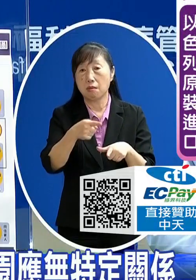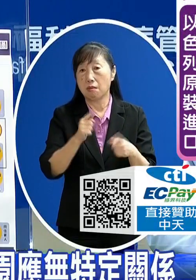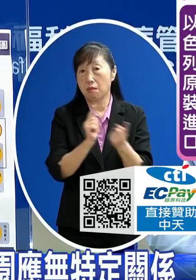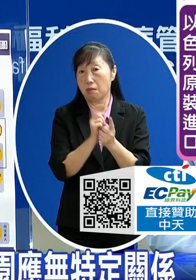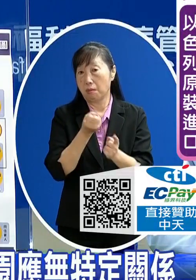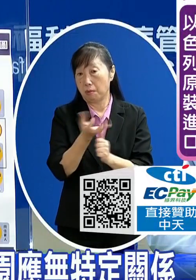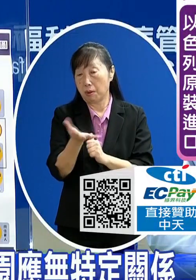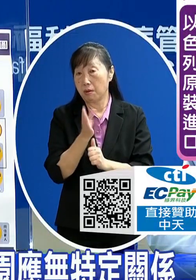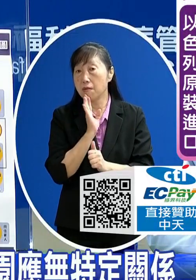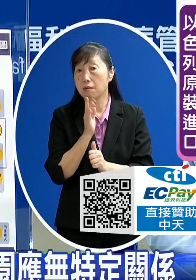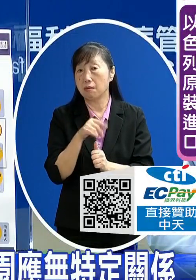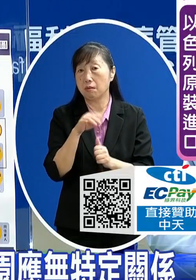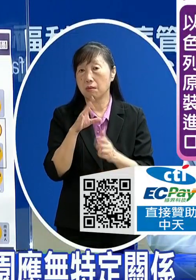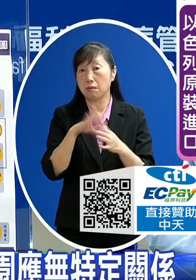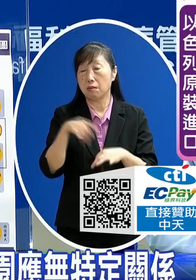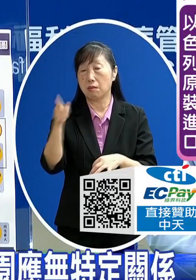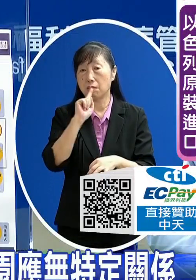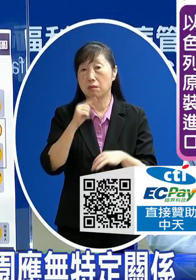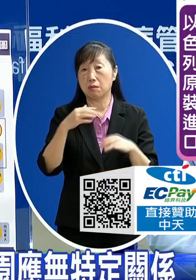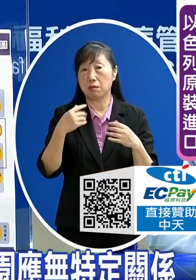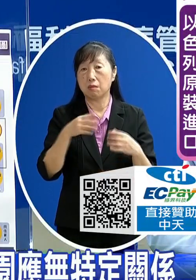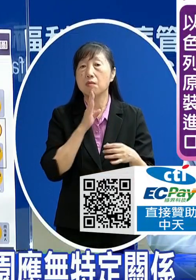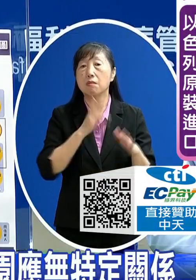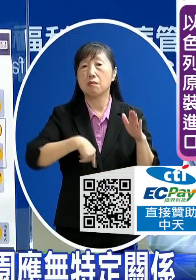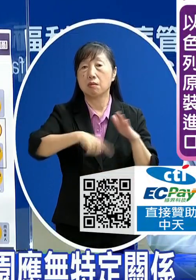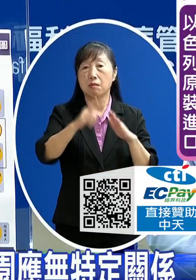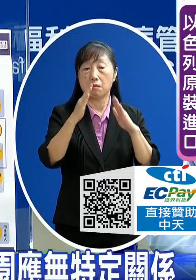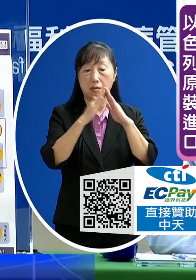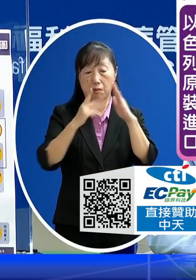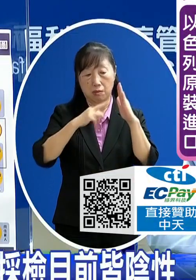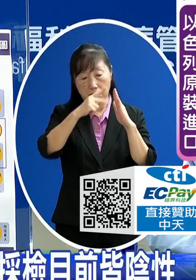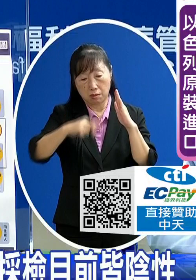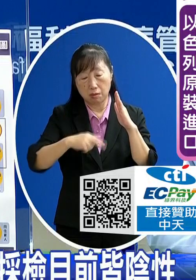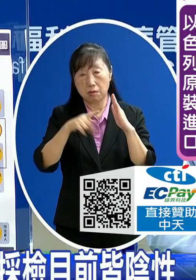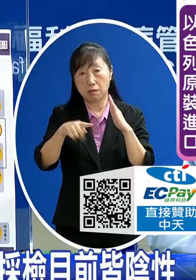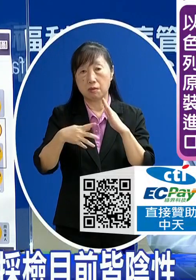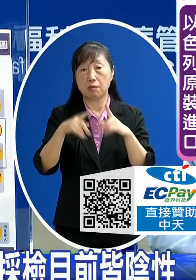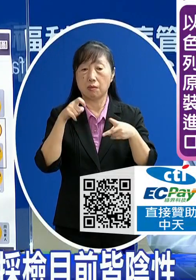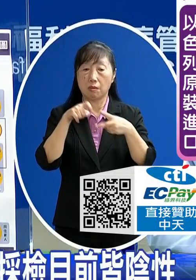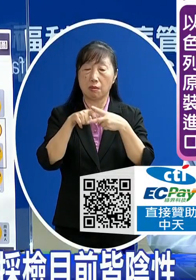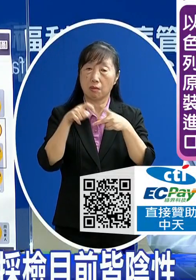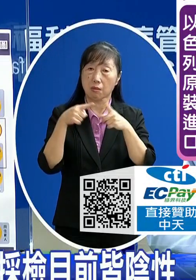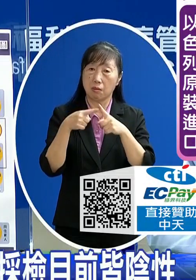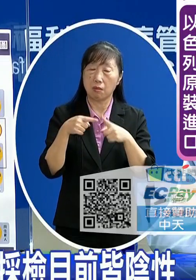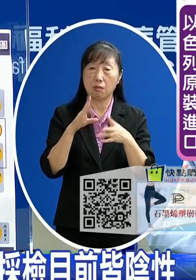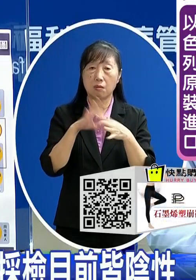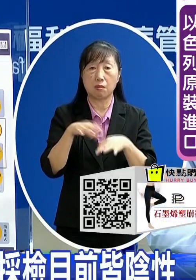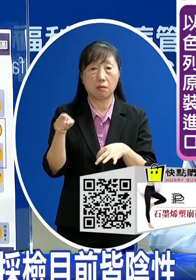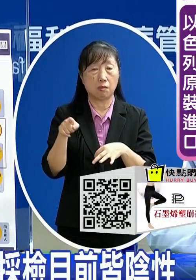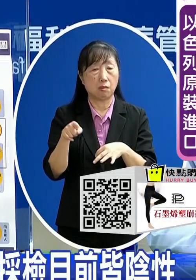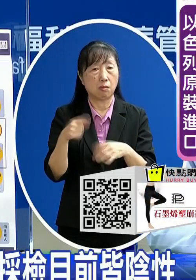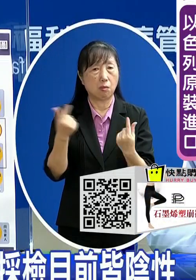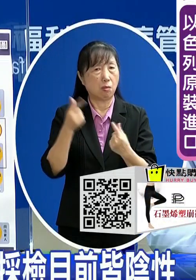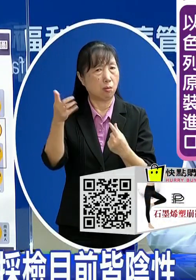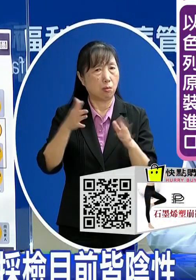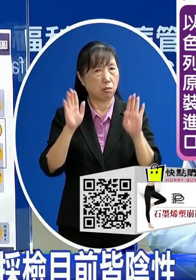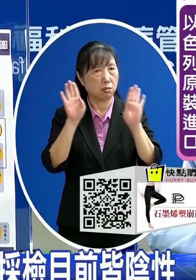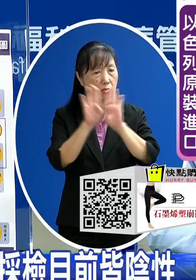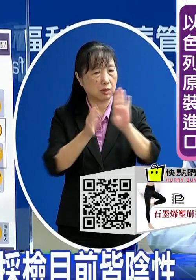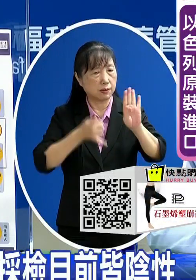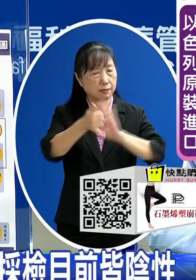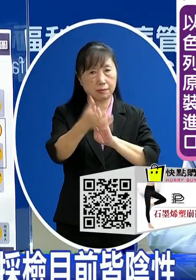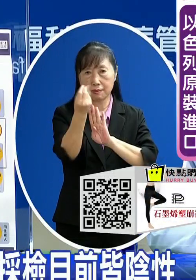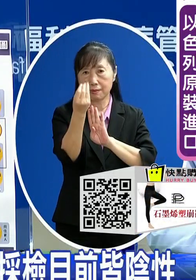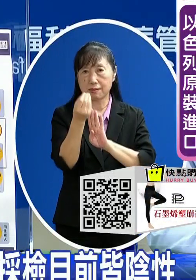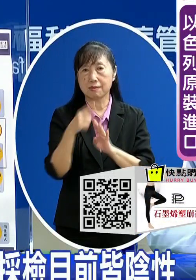人，那据他们在初步哈，现在是很初步的资料，他好像也没有进到里面去，他们只是他们